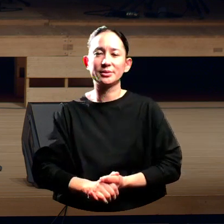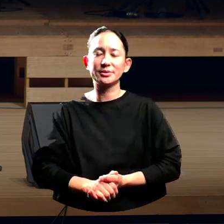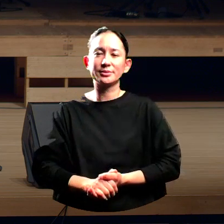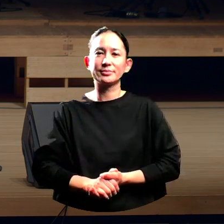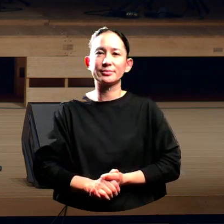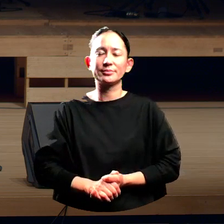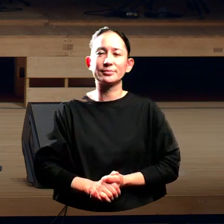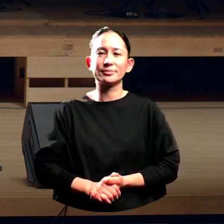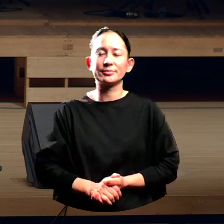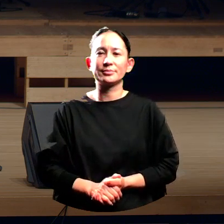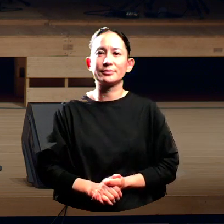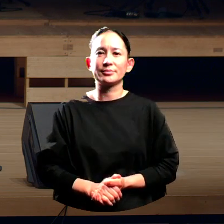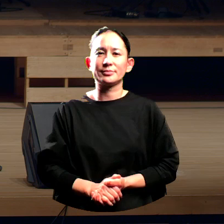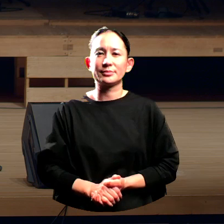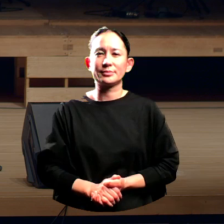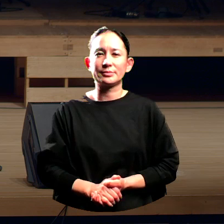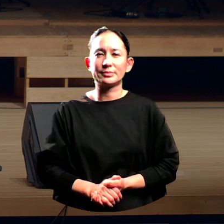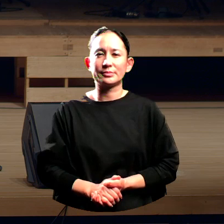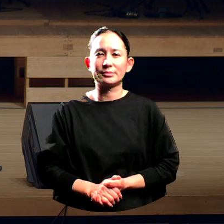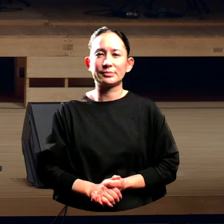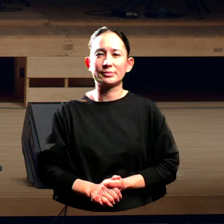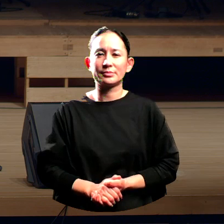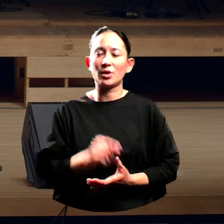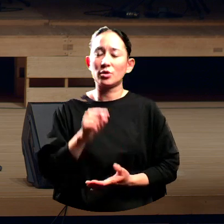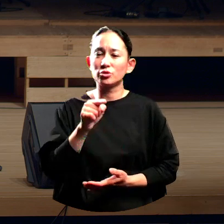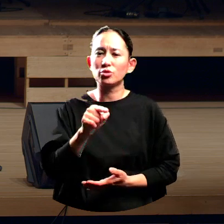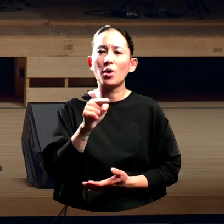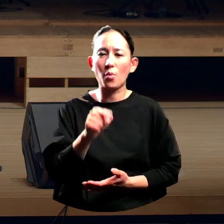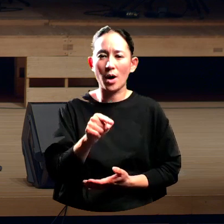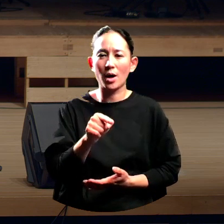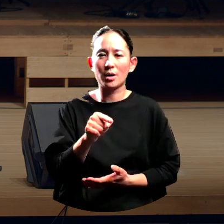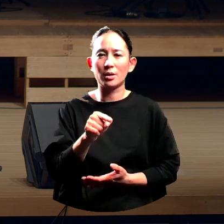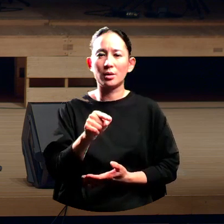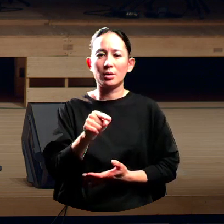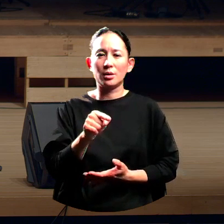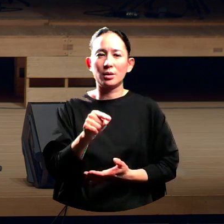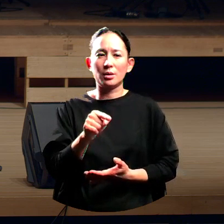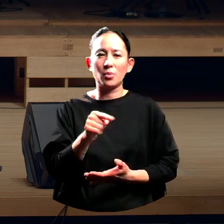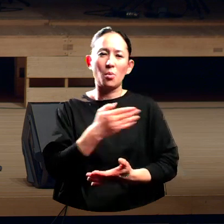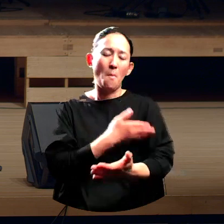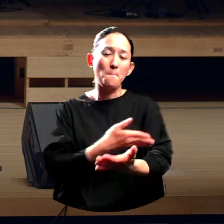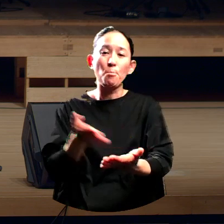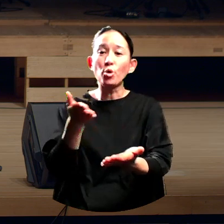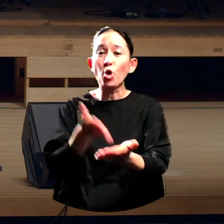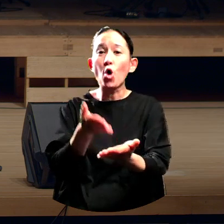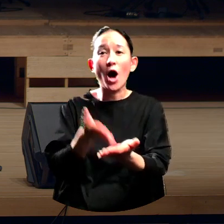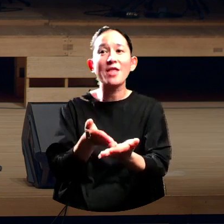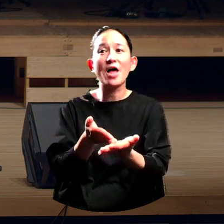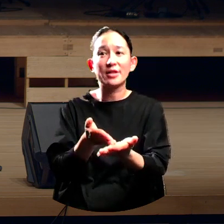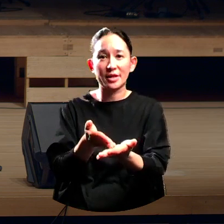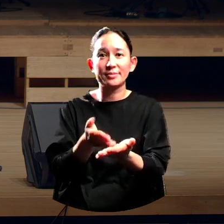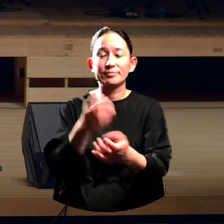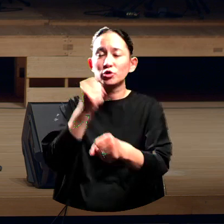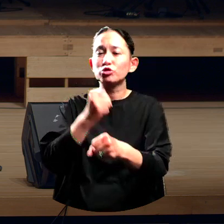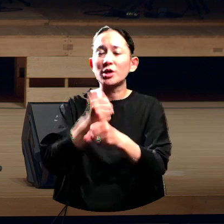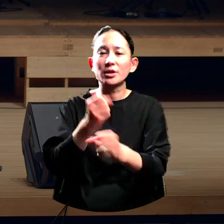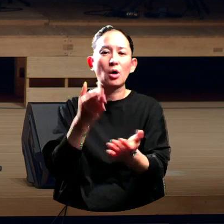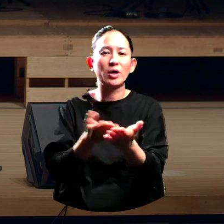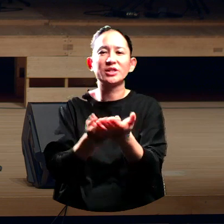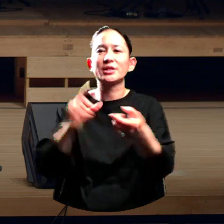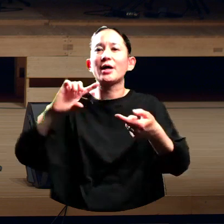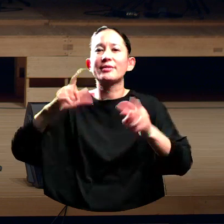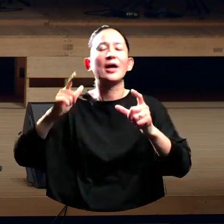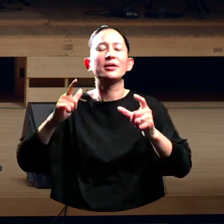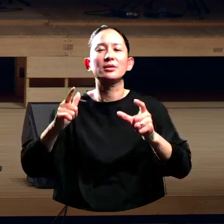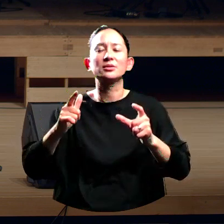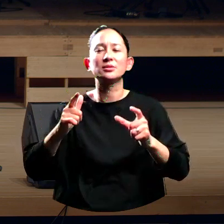see many different stories of different people. それは決してフィクションでも小説でもおとぎでもおとぎ話でもない。 And